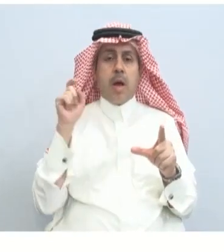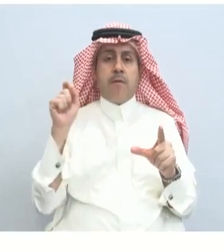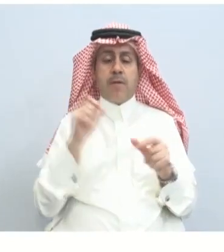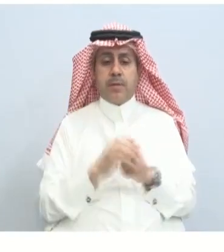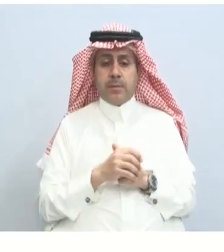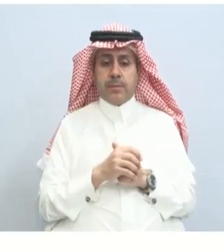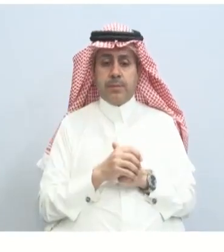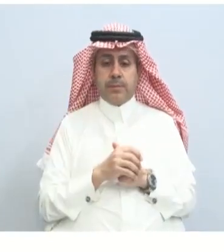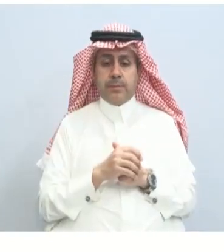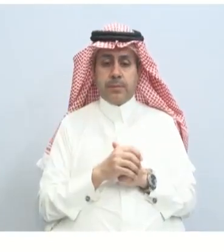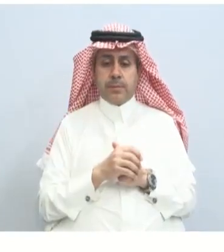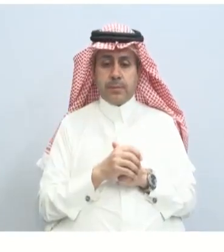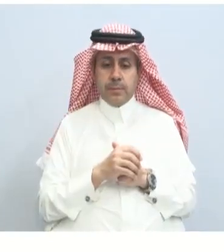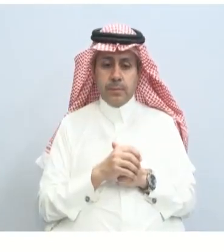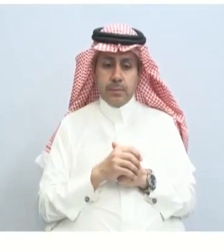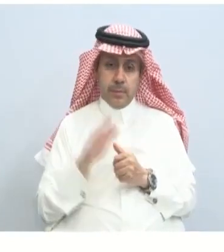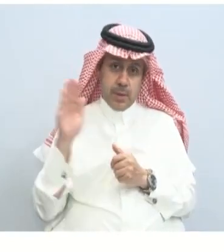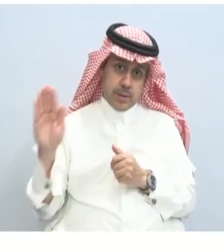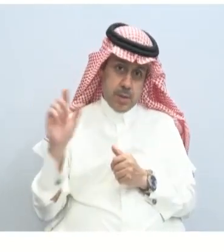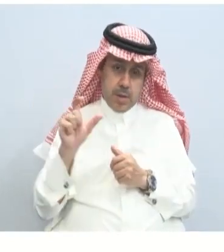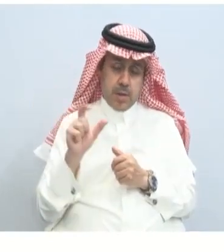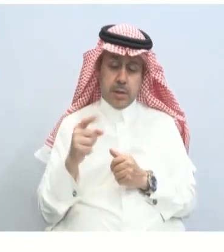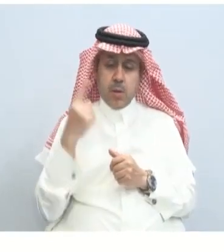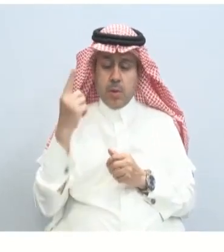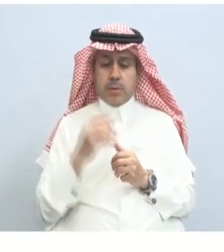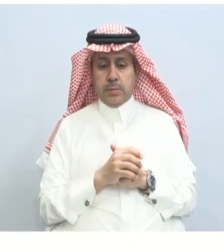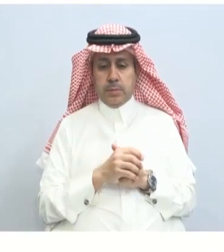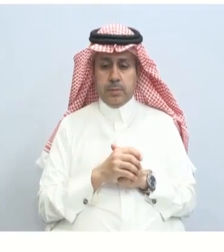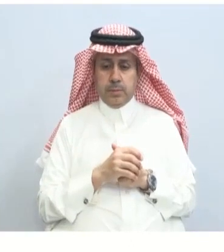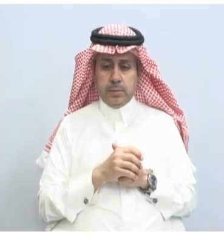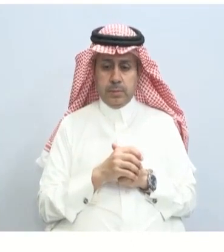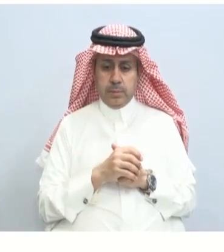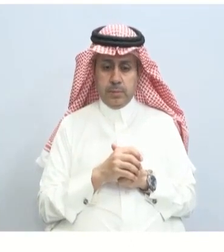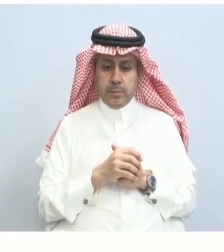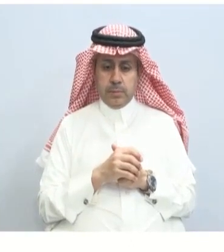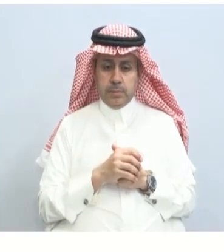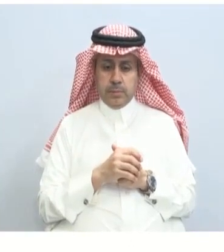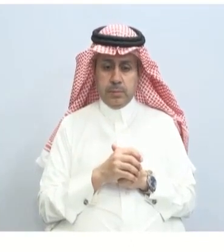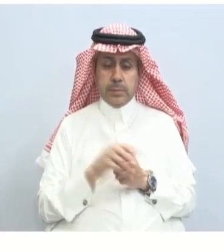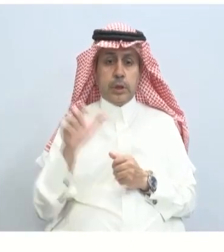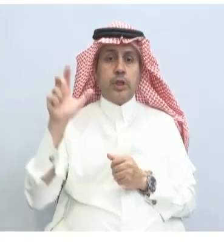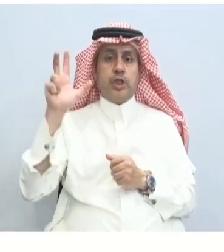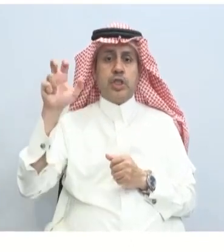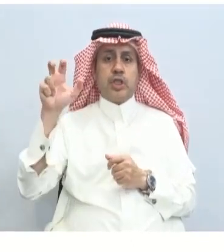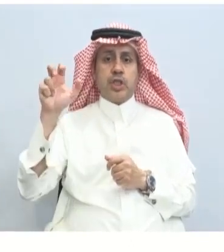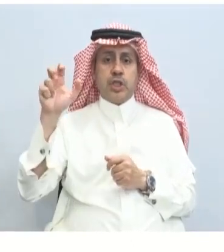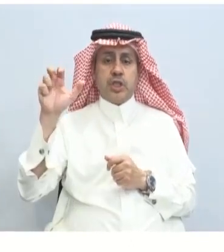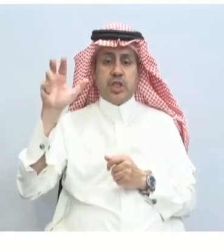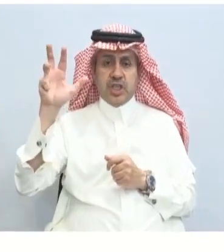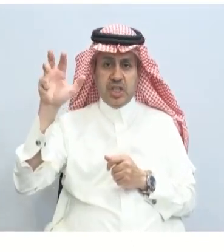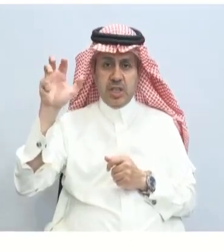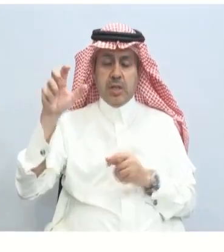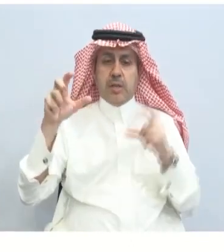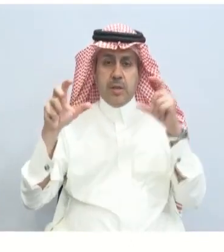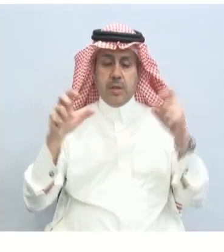خي نقول الفا اللي ساينه يساوي واحد متى الساين يساوي واحد يساويها عند ال 90 درجه عند ال